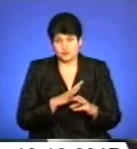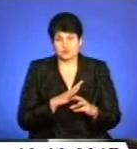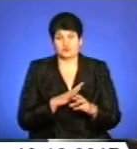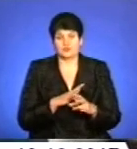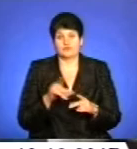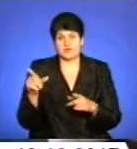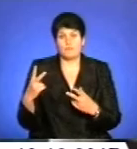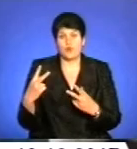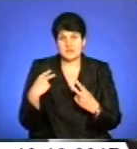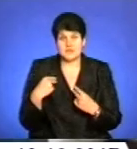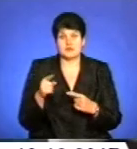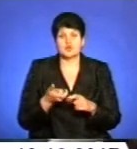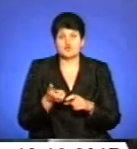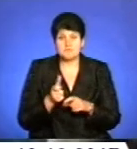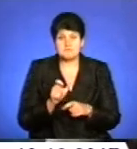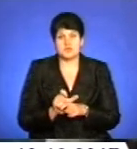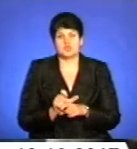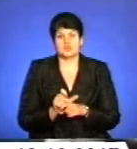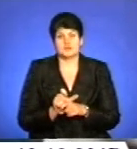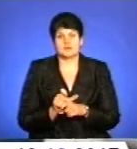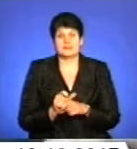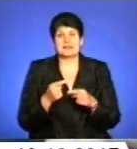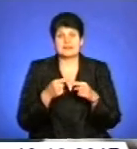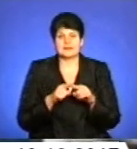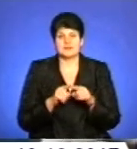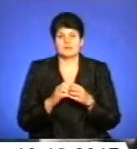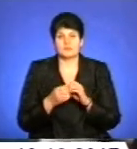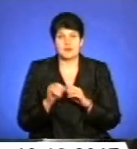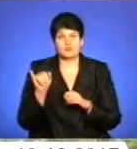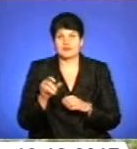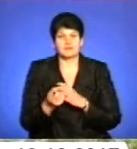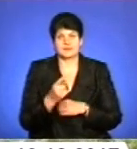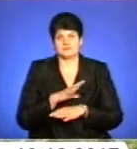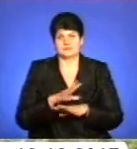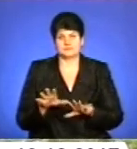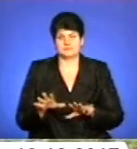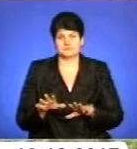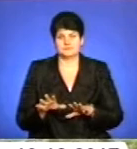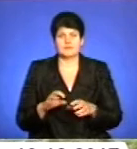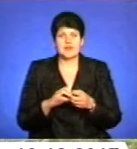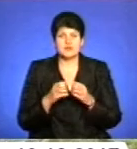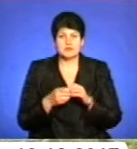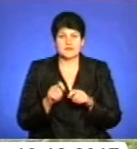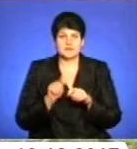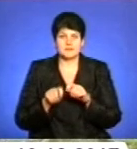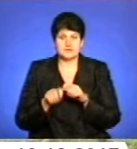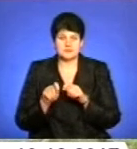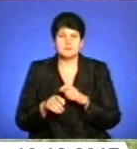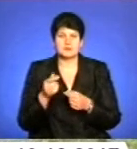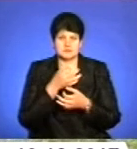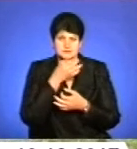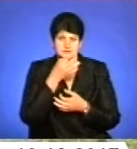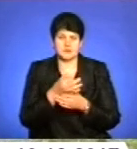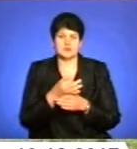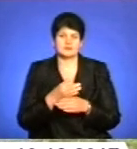вони пообіцяли, що більше таких технічних неполадок у них не виникне. Результати лабораторних досліджень ми повідомимо